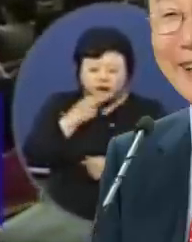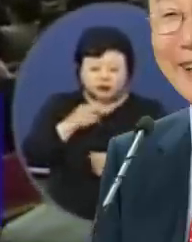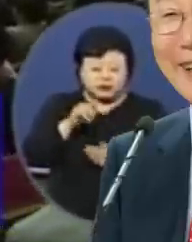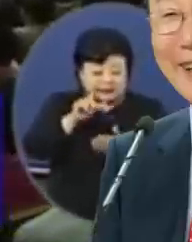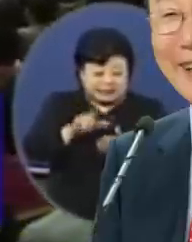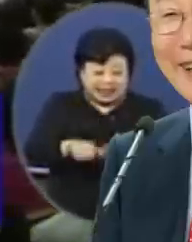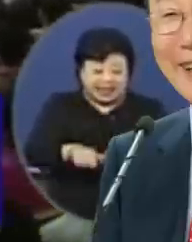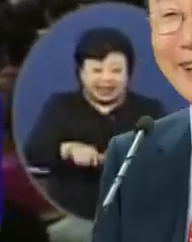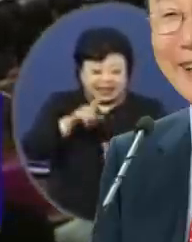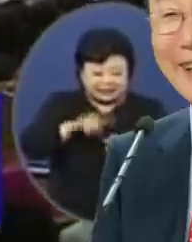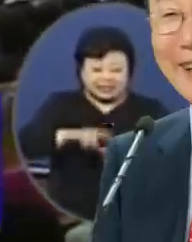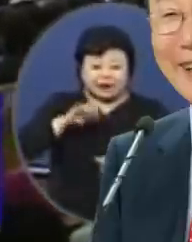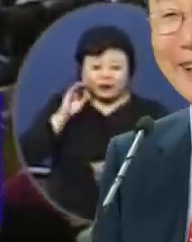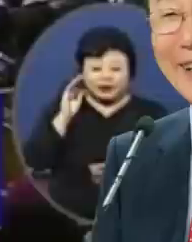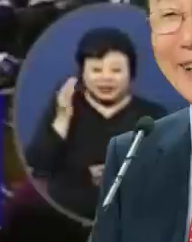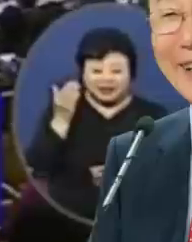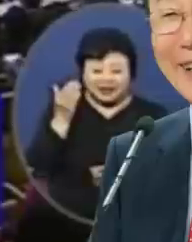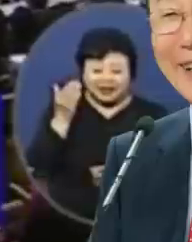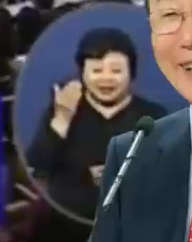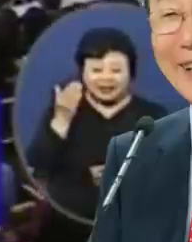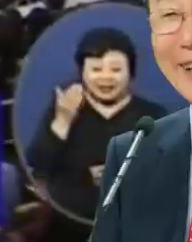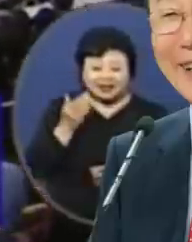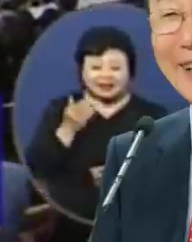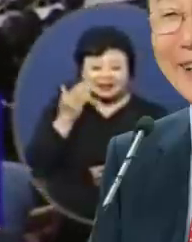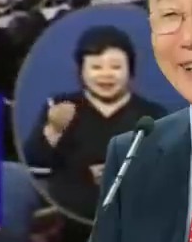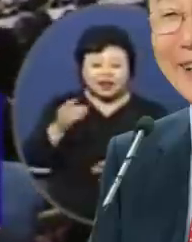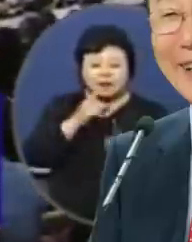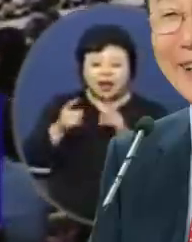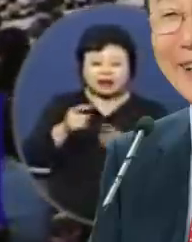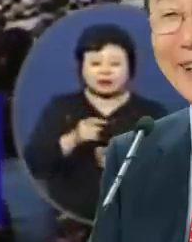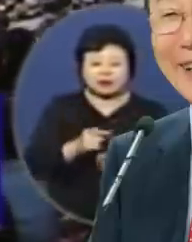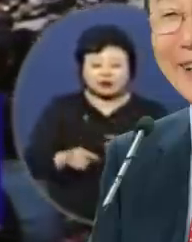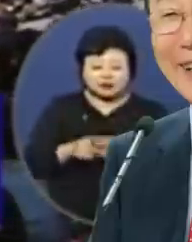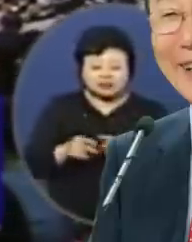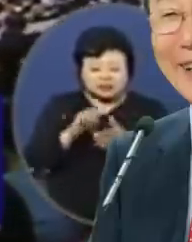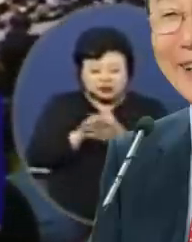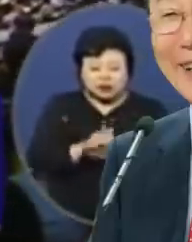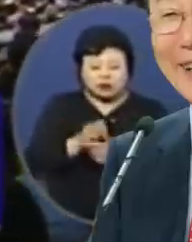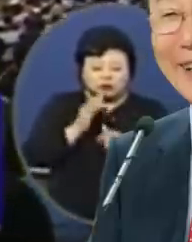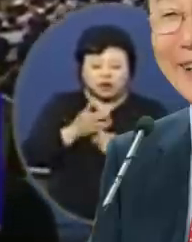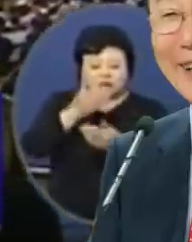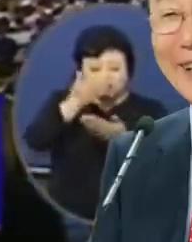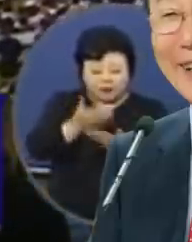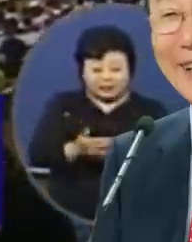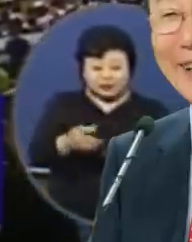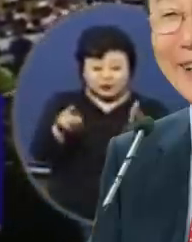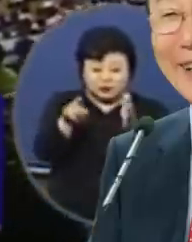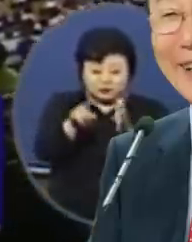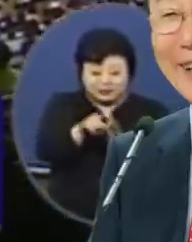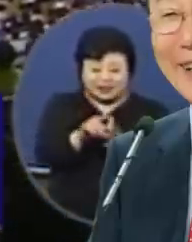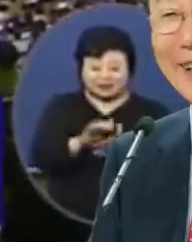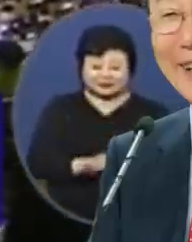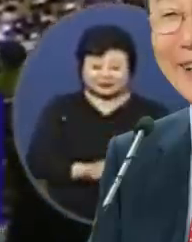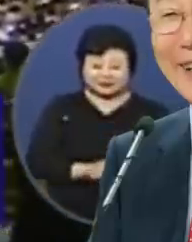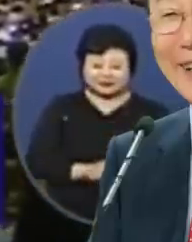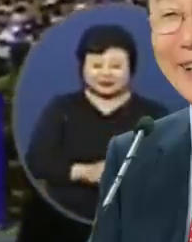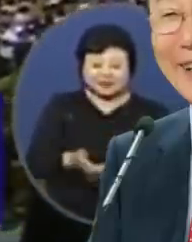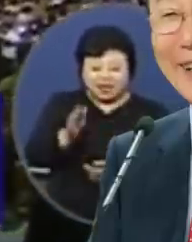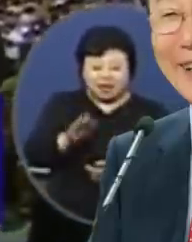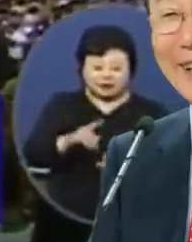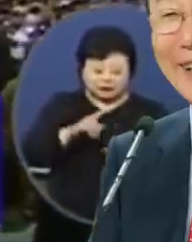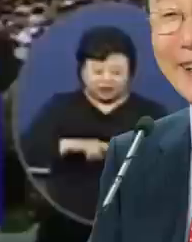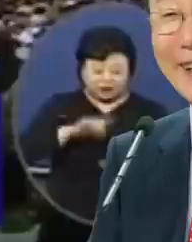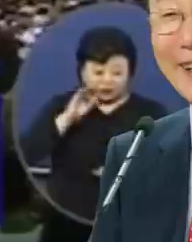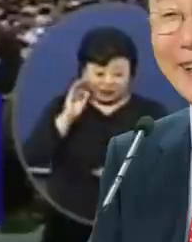아니하면 그대로 되리라. 그러므로 내가 너에게 말하노니 무엇이든지 기도하고 구한 것은 받은 줄로 믿어라. 그리하면 너에게